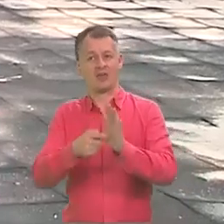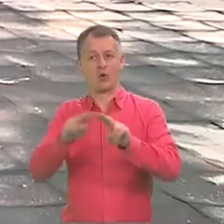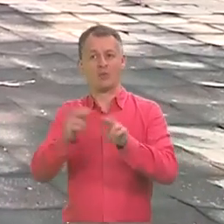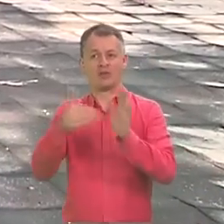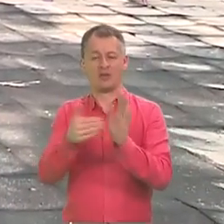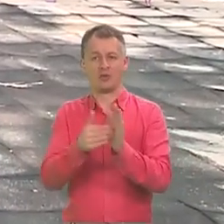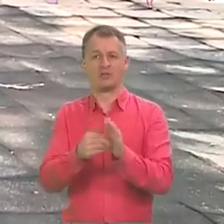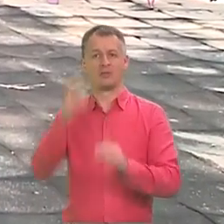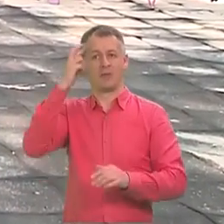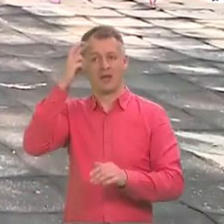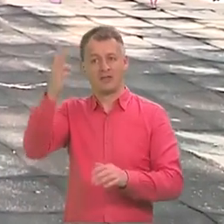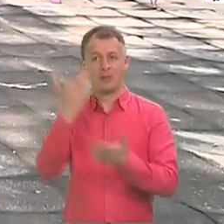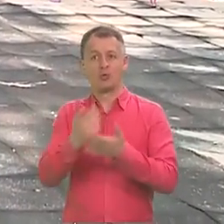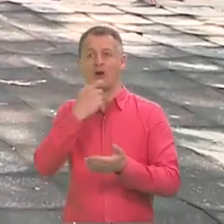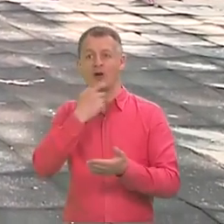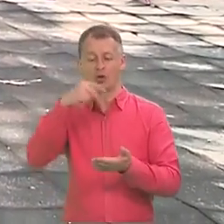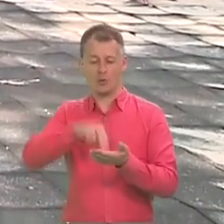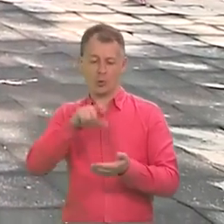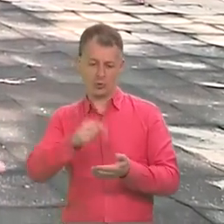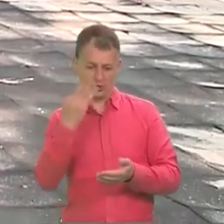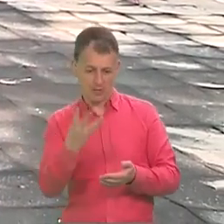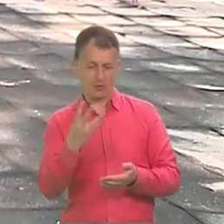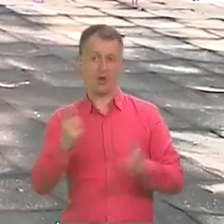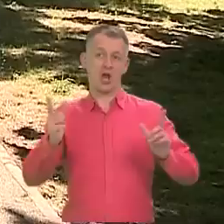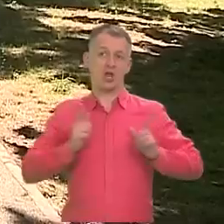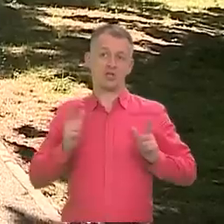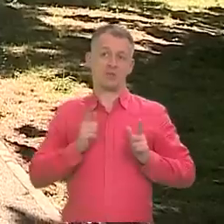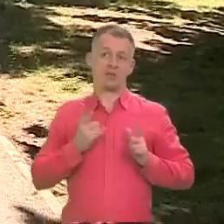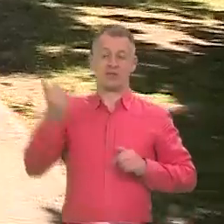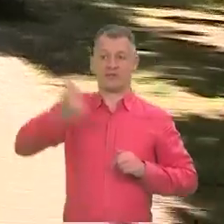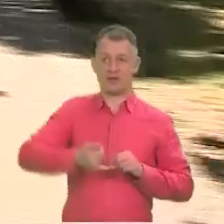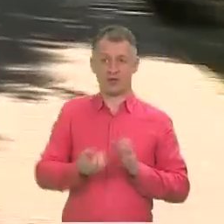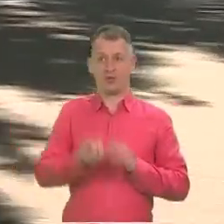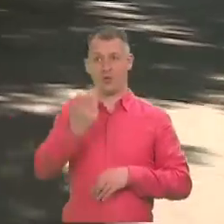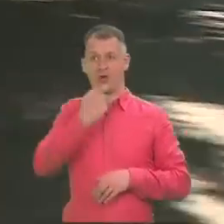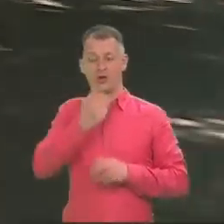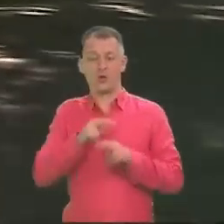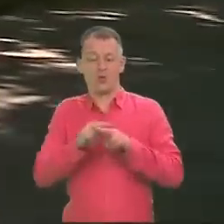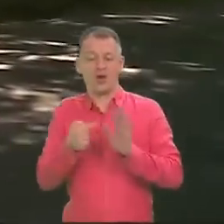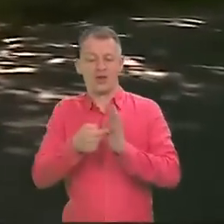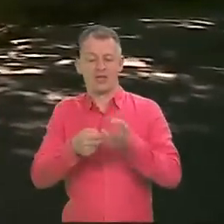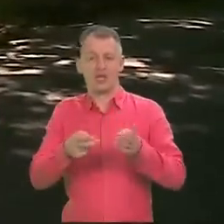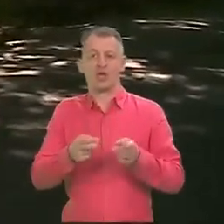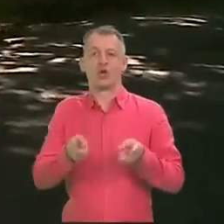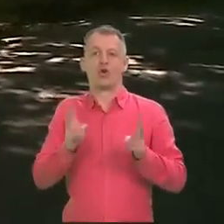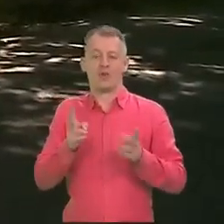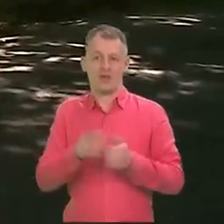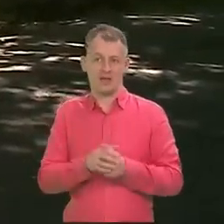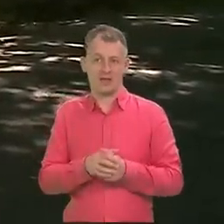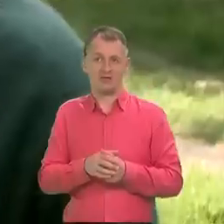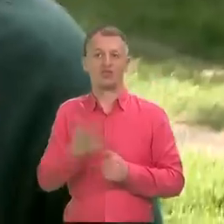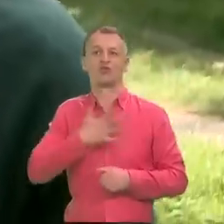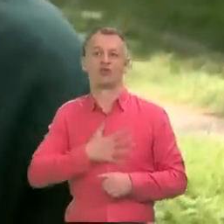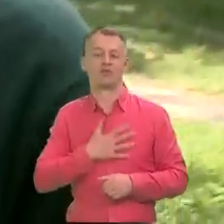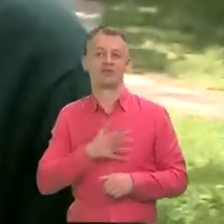este pentru 2024. Așteptăm 2024. Cum arată normalitatea? Ce ne dorim? Dorim să avem